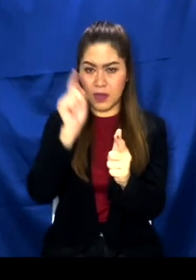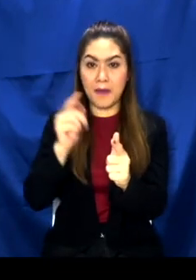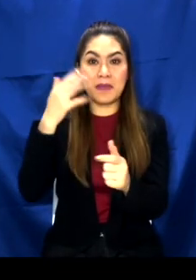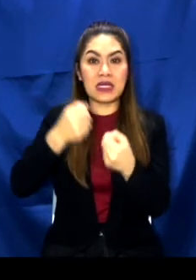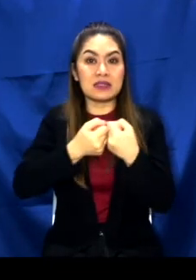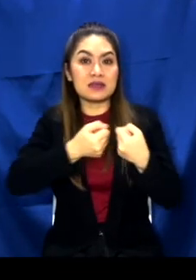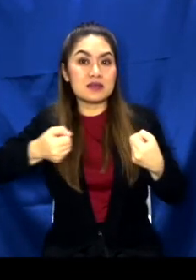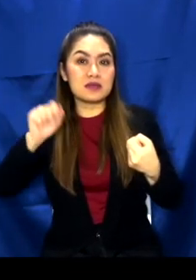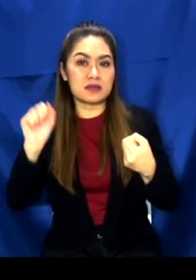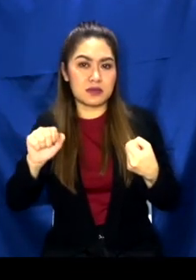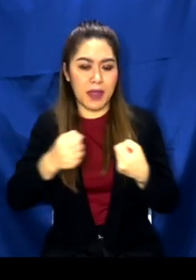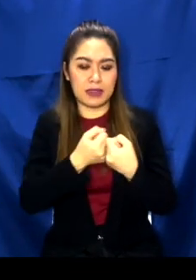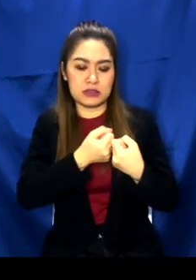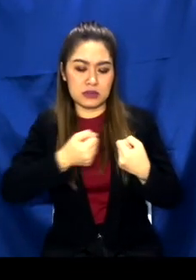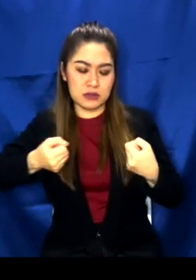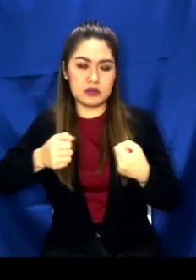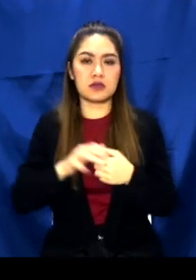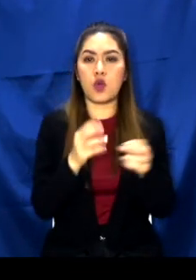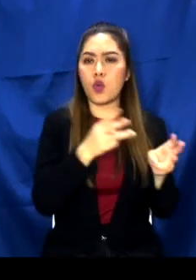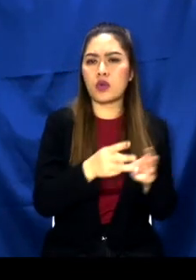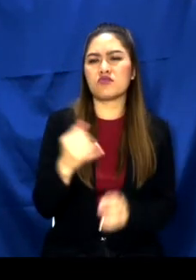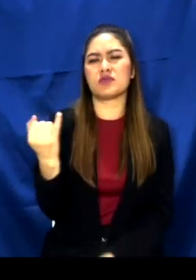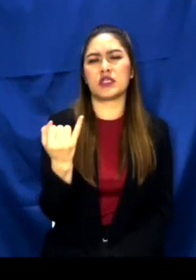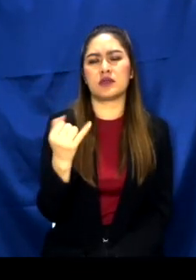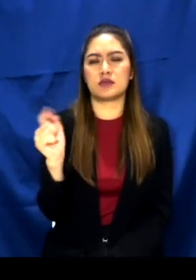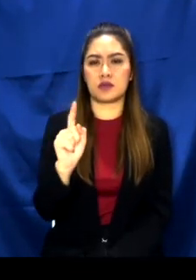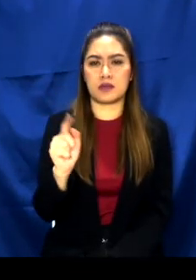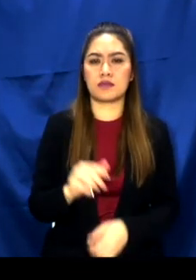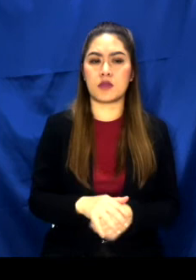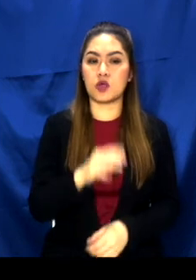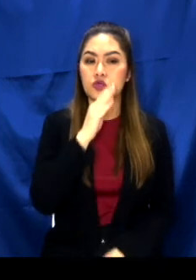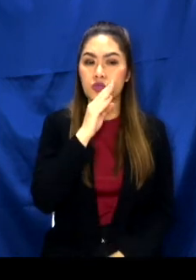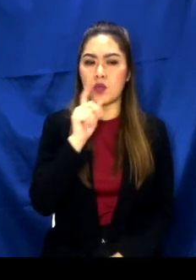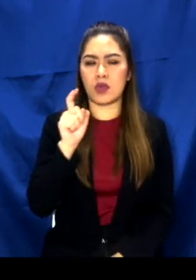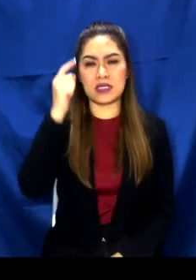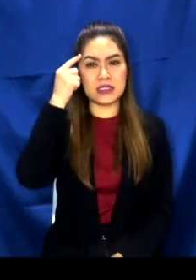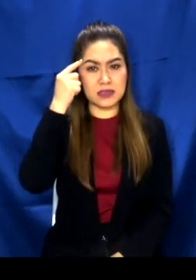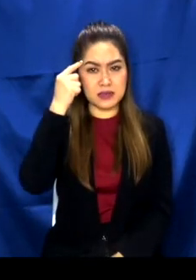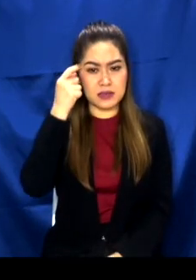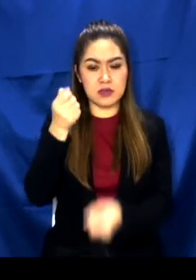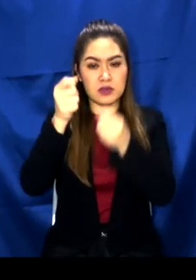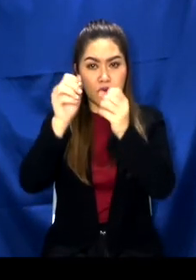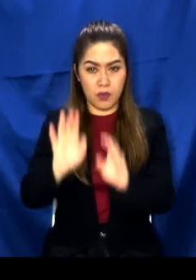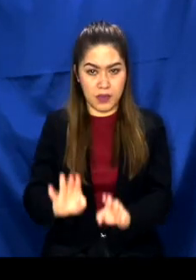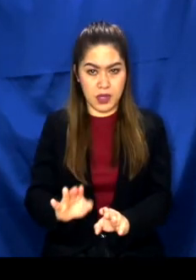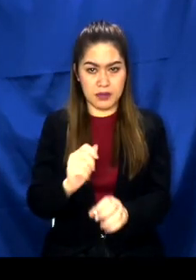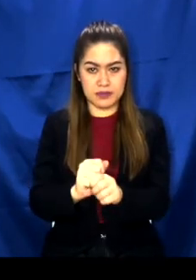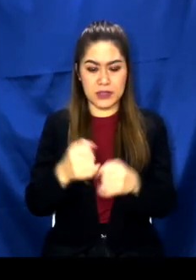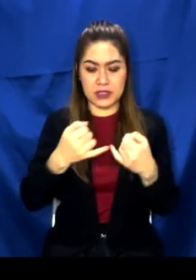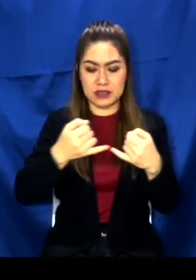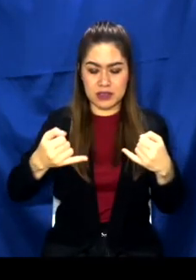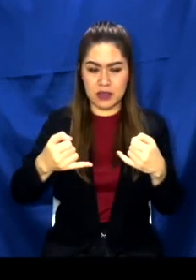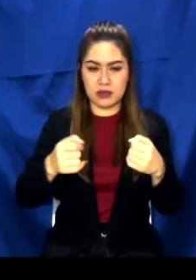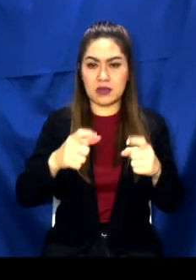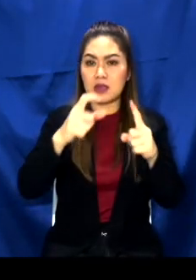กี้อีลาสนะคะจะมีข้อเสียอย่างหนึ่งก็คือว่าเวลาเราคีเอทก็คือการจับเส้นฟอนต์